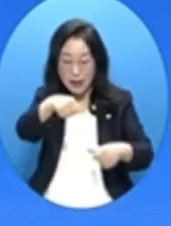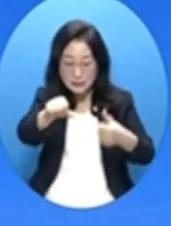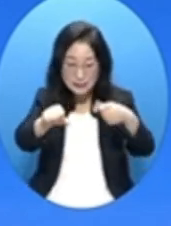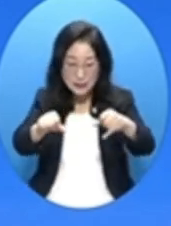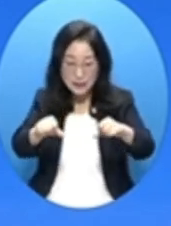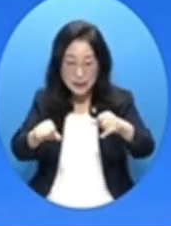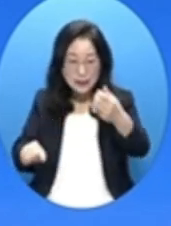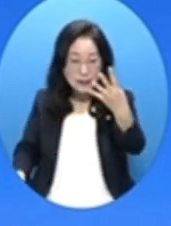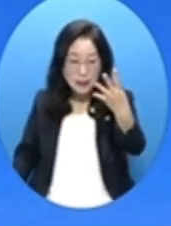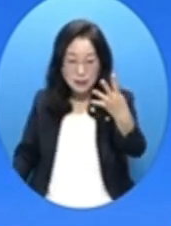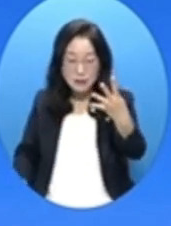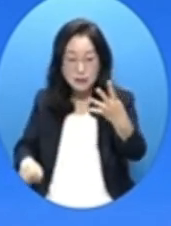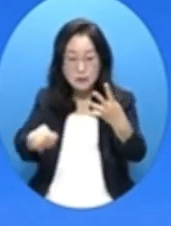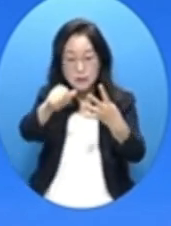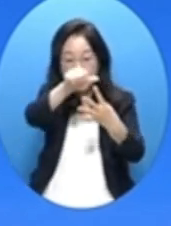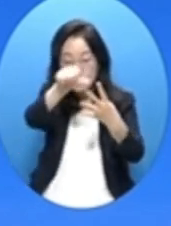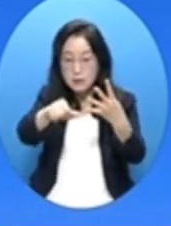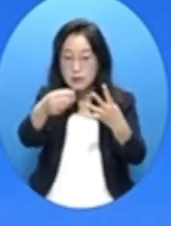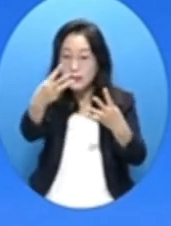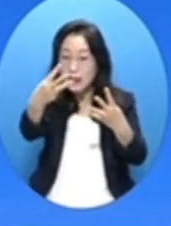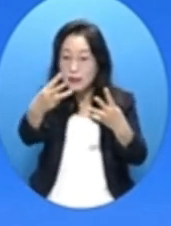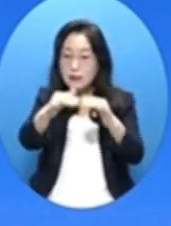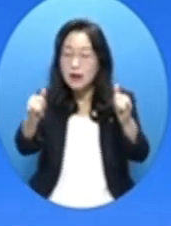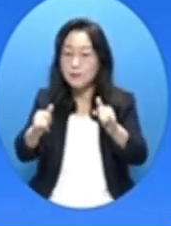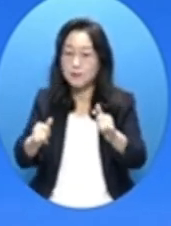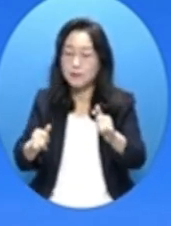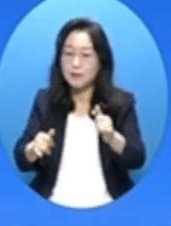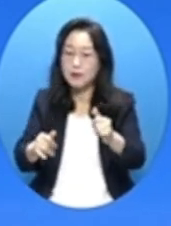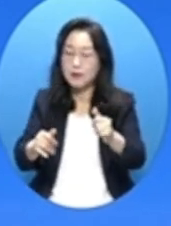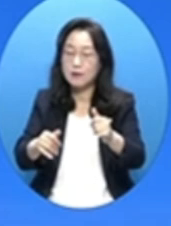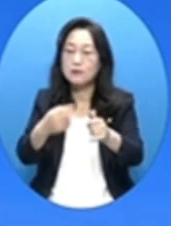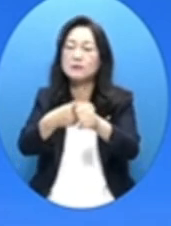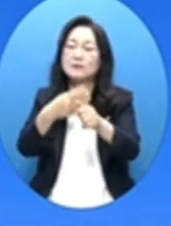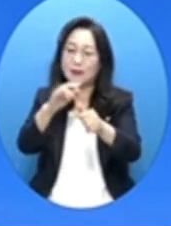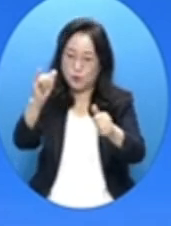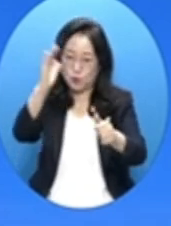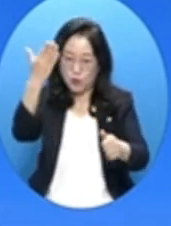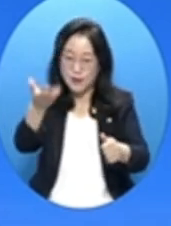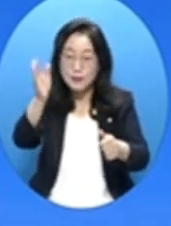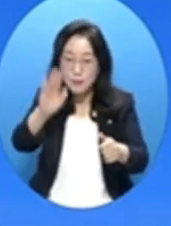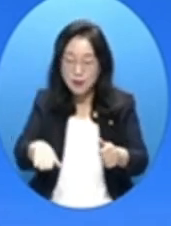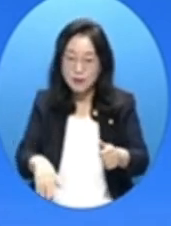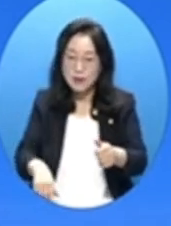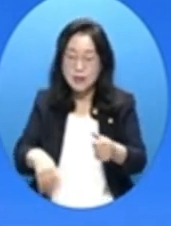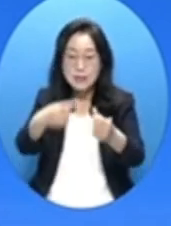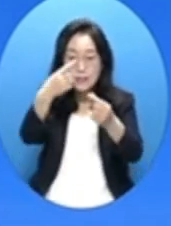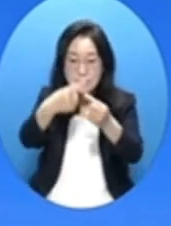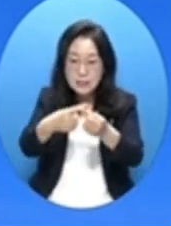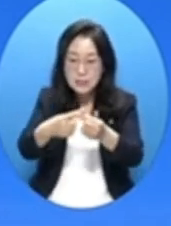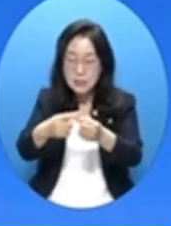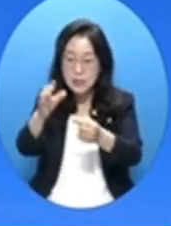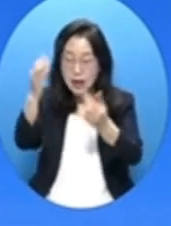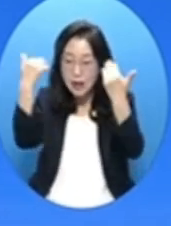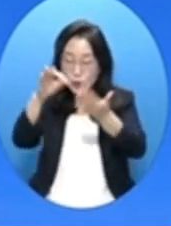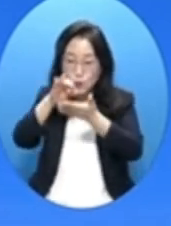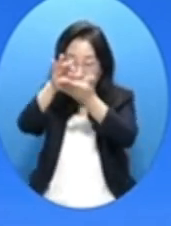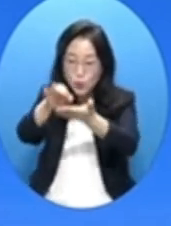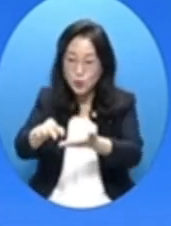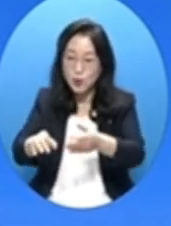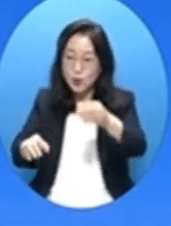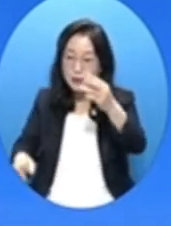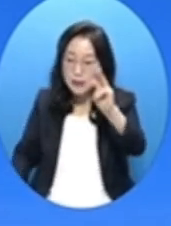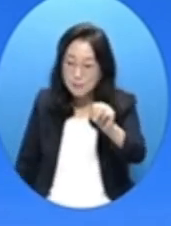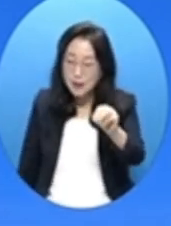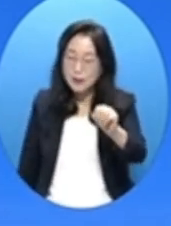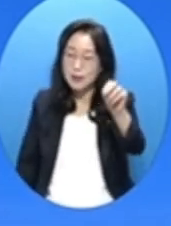중에 셋을 의사로 만들었어요. 그러니까 그런데 일일이 그래 학비 1학기 등록금 3만 불, 2학기 5만 불, 용돈